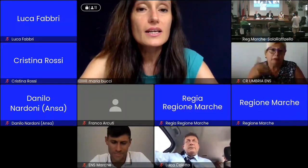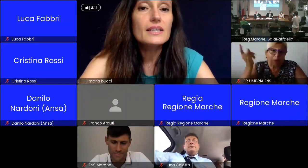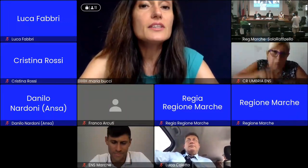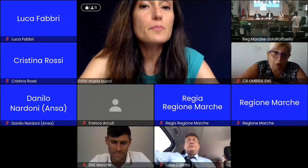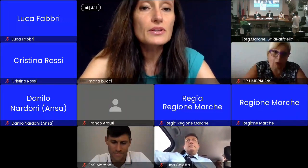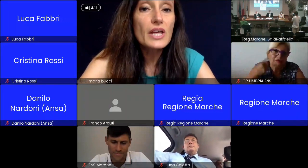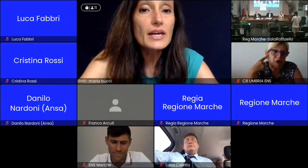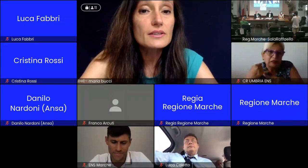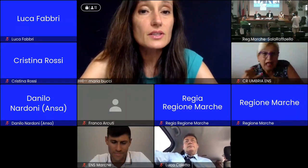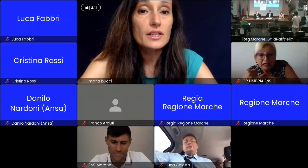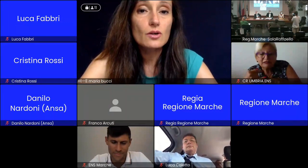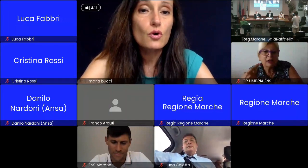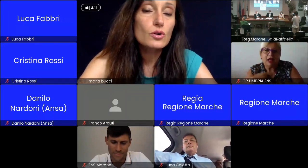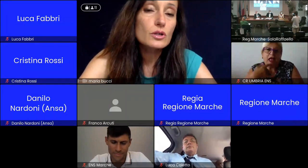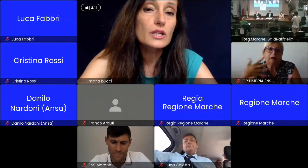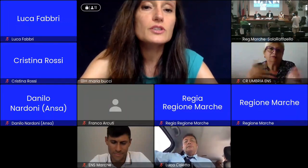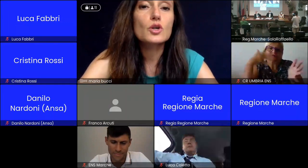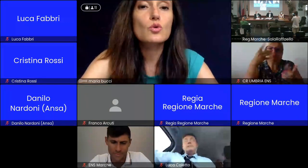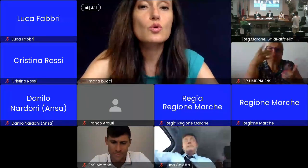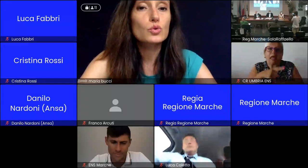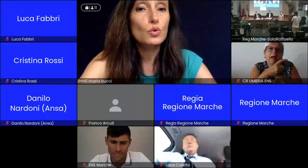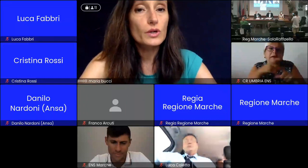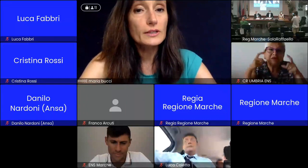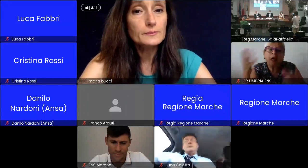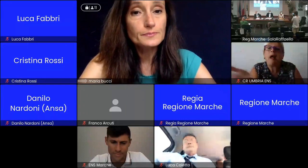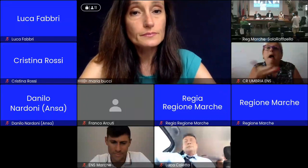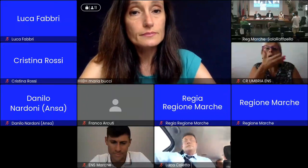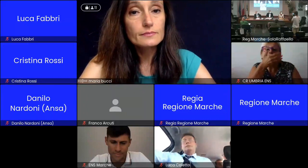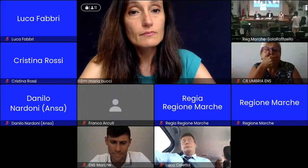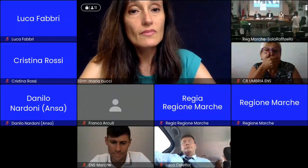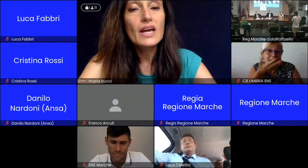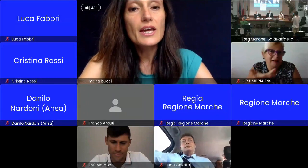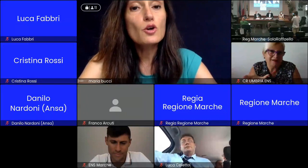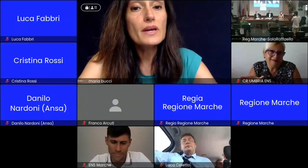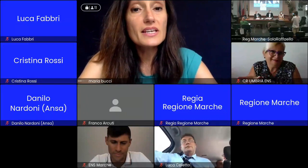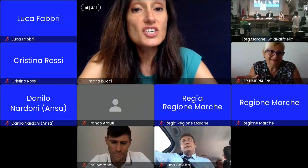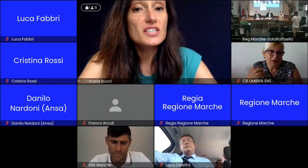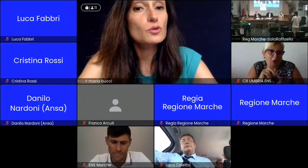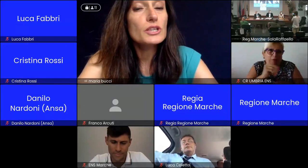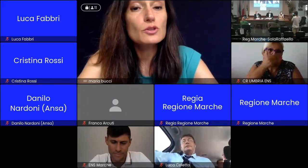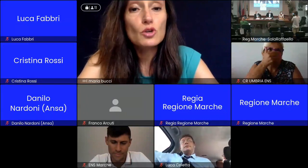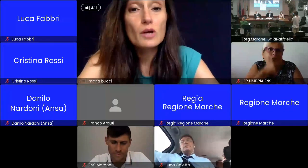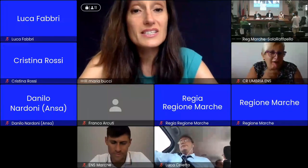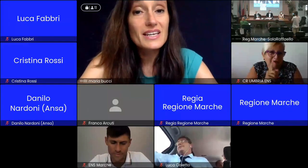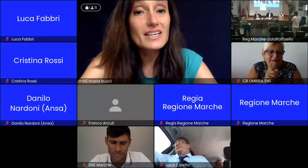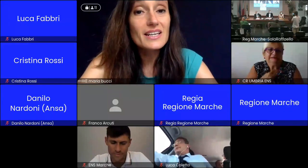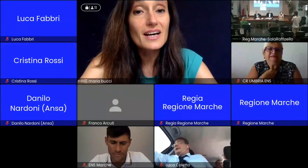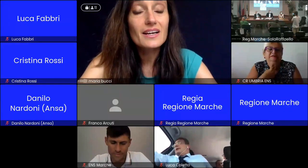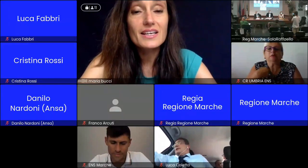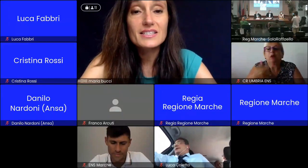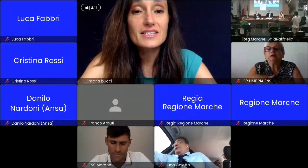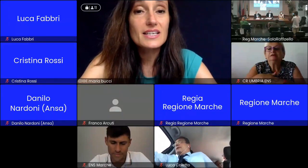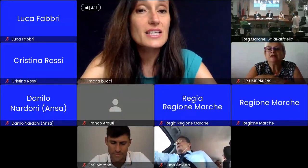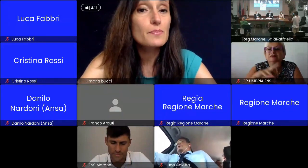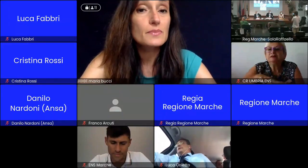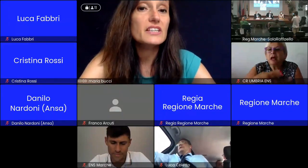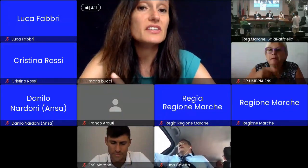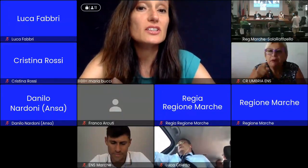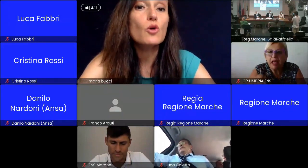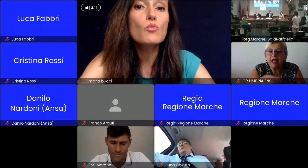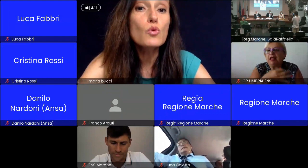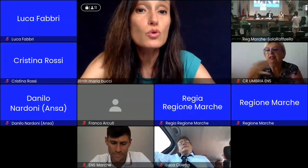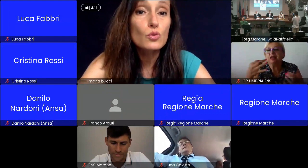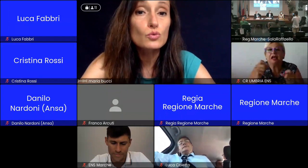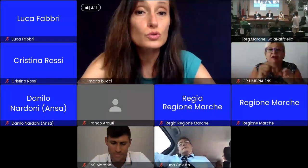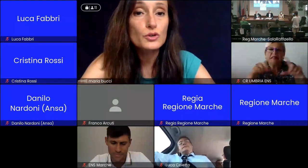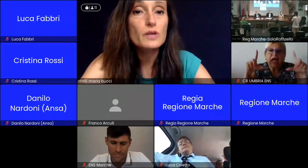in maniera indipendente con l'interlocutore. E come è già stato detto, la mascherina